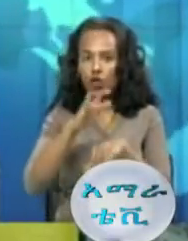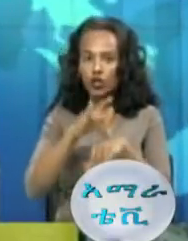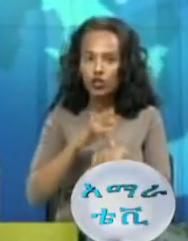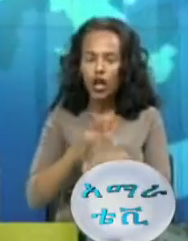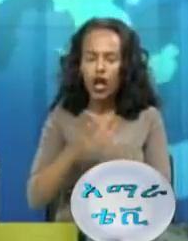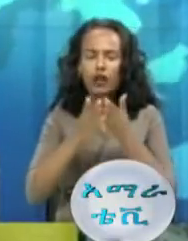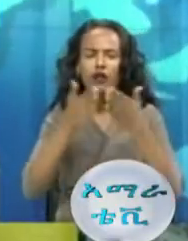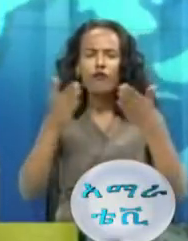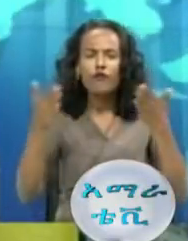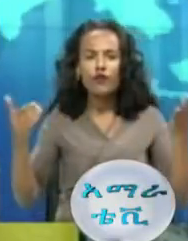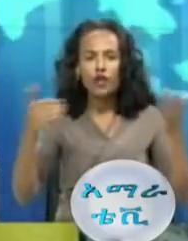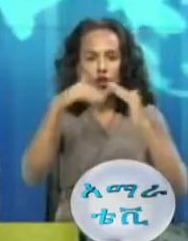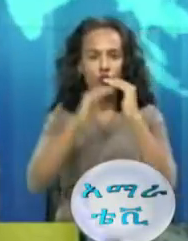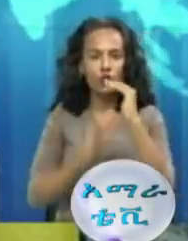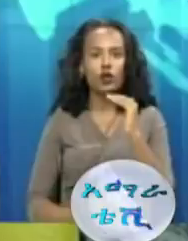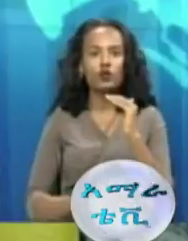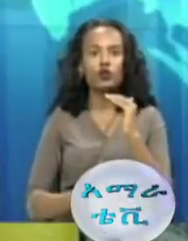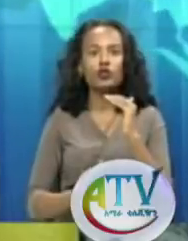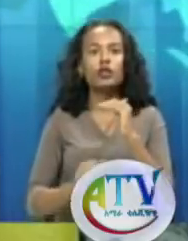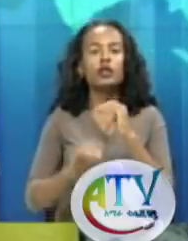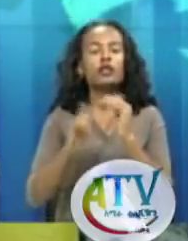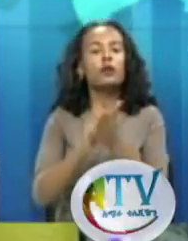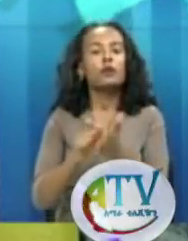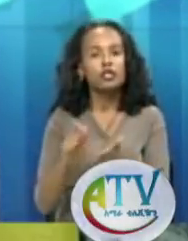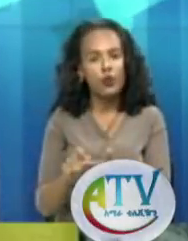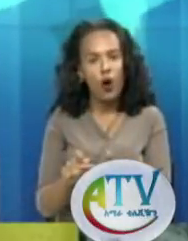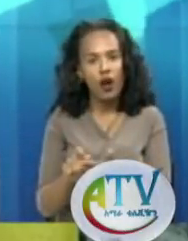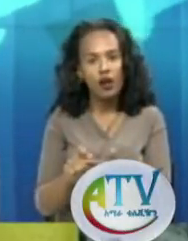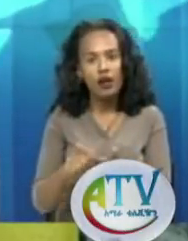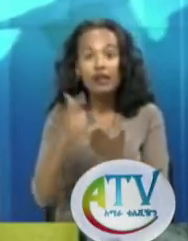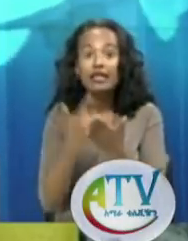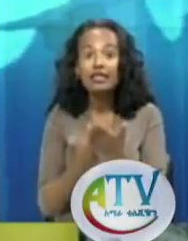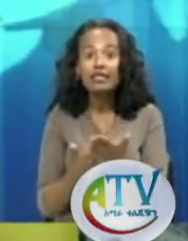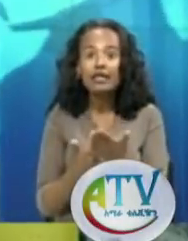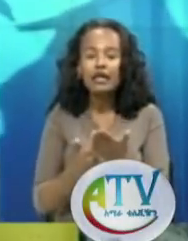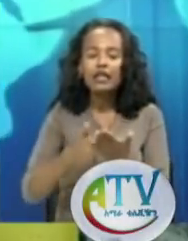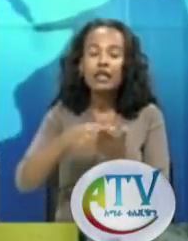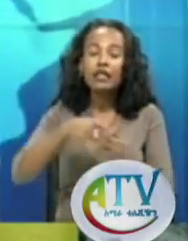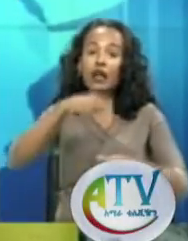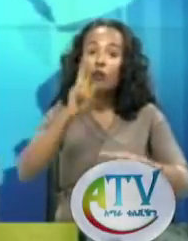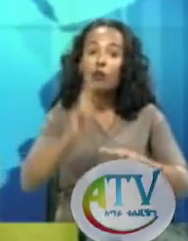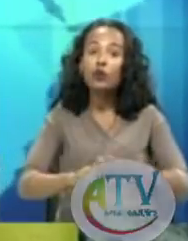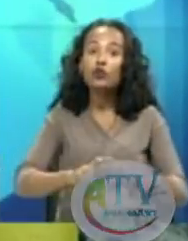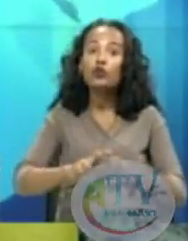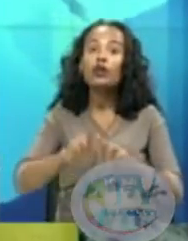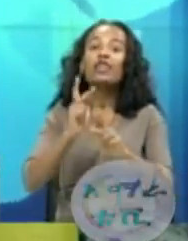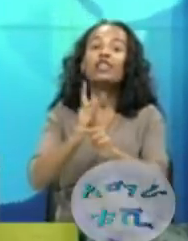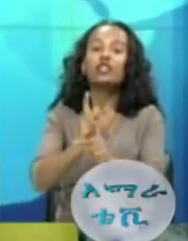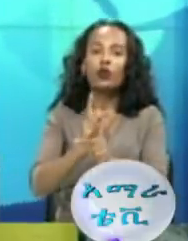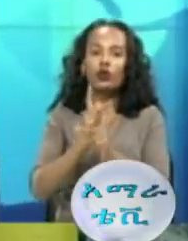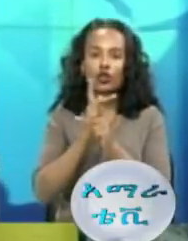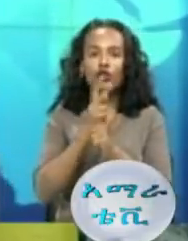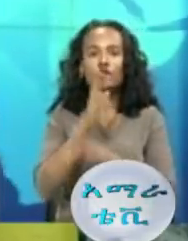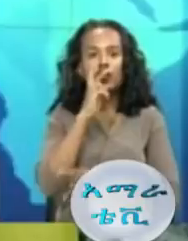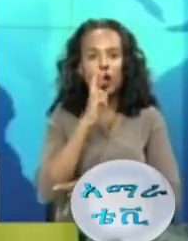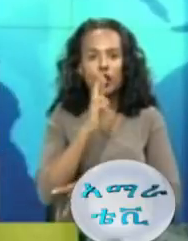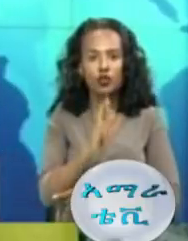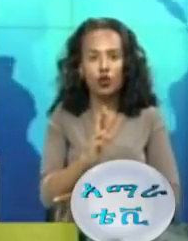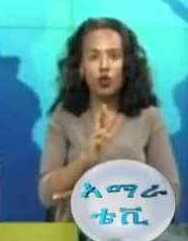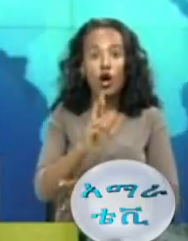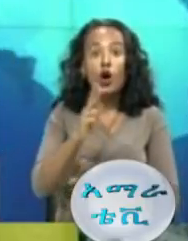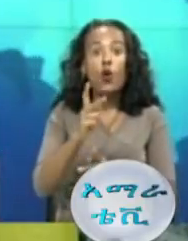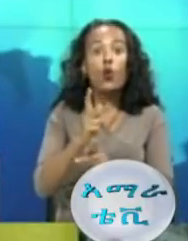ሰፊ ጉድለቶች ተመዝግበዋል። እነዚህ የተወዘፉ እዳዎቻችን ናቸው።